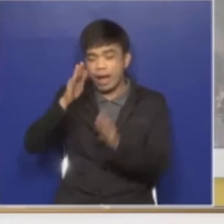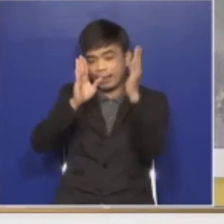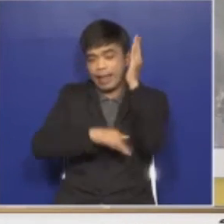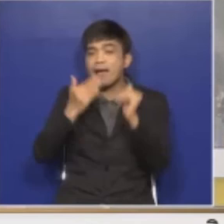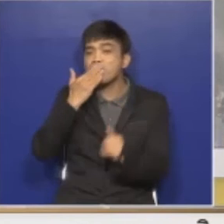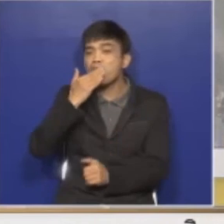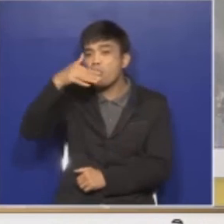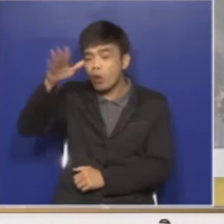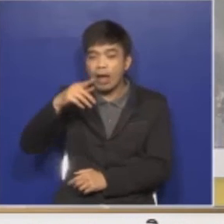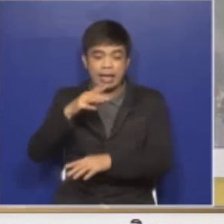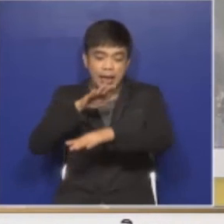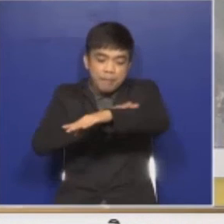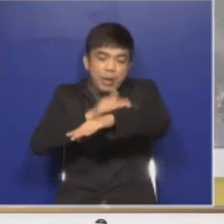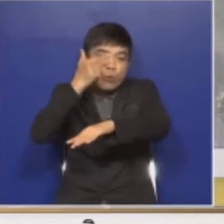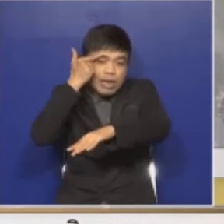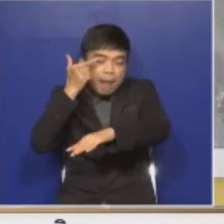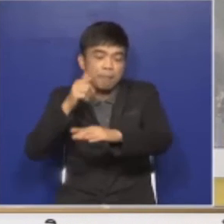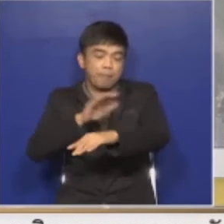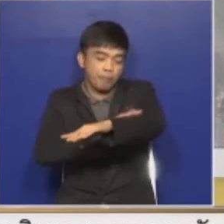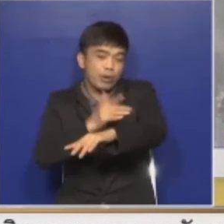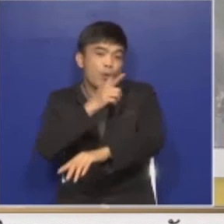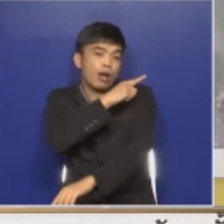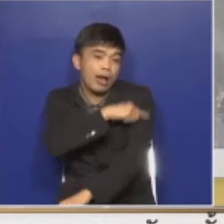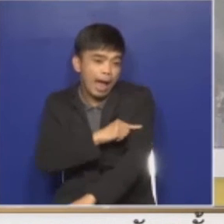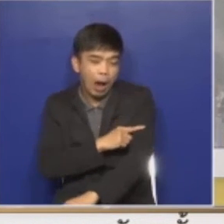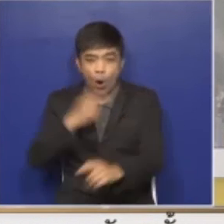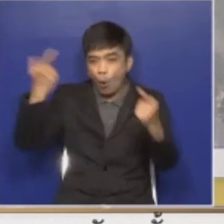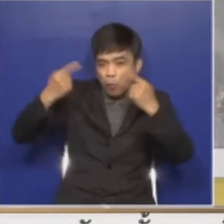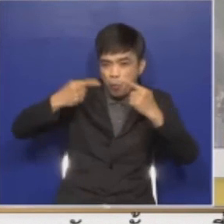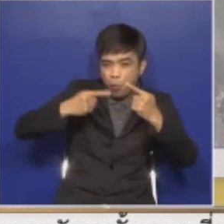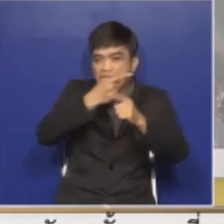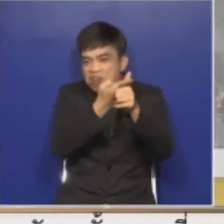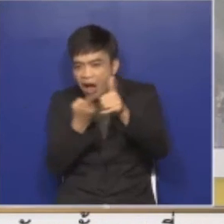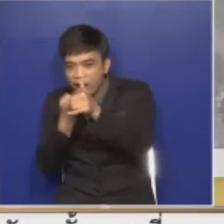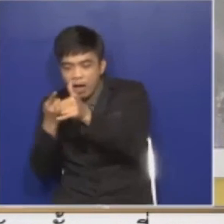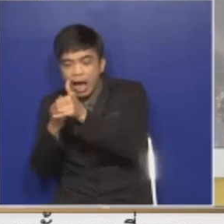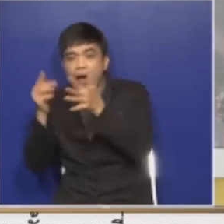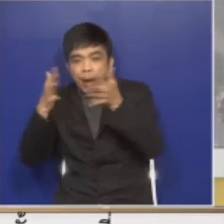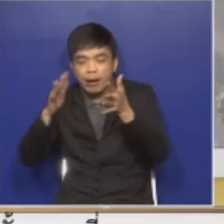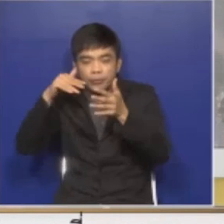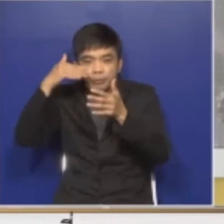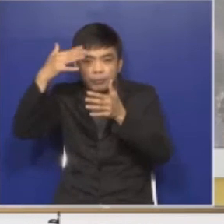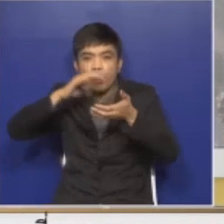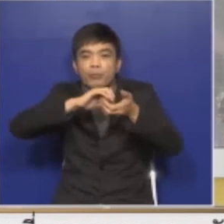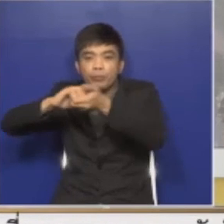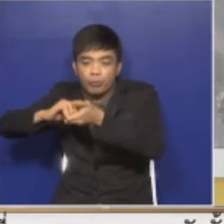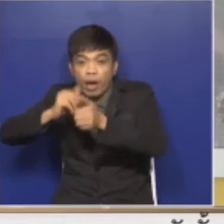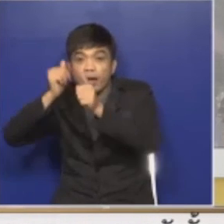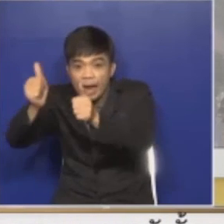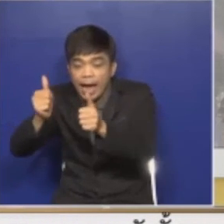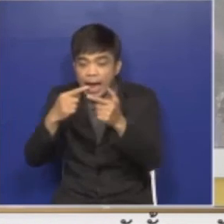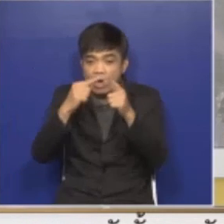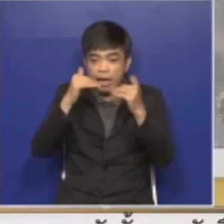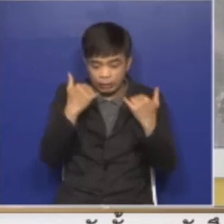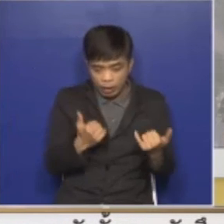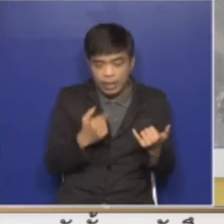ตายเยอะแยะครับแต่เขาก็ยังปรองดองกันได้สถาบันพระปกเกล้าเนี่ยซึ่งเป็นหลักของประชาธิปไตยอยู่กับสภามาเนี่ย